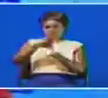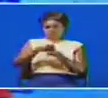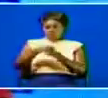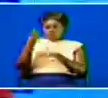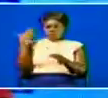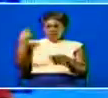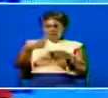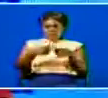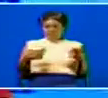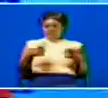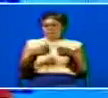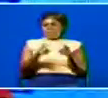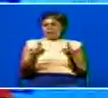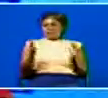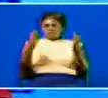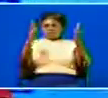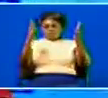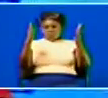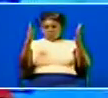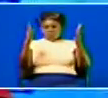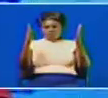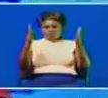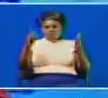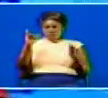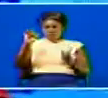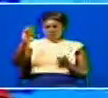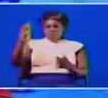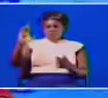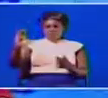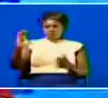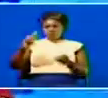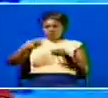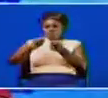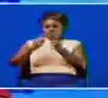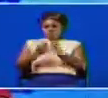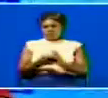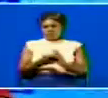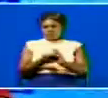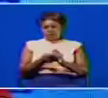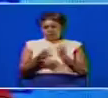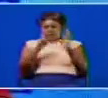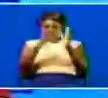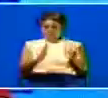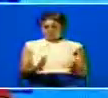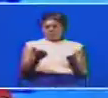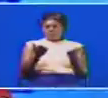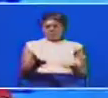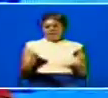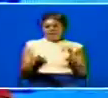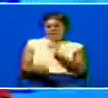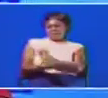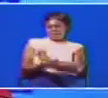jana nchini, japo akapongeza juhudi zilizofanywa na tume ya uchaguzi kuwafikia marekebisho. George Maringa alikuwepo na sasa